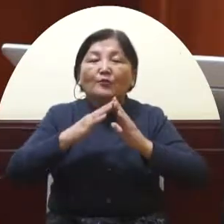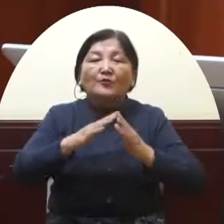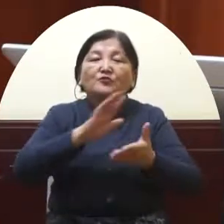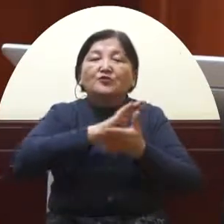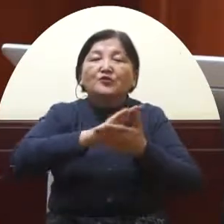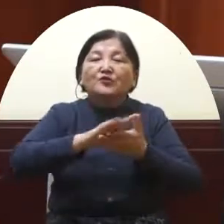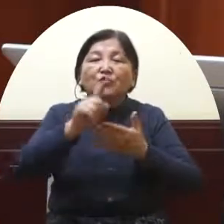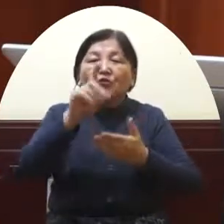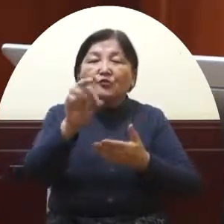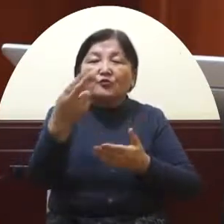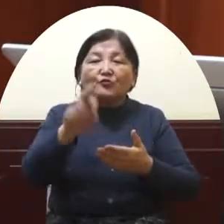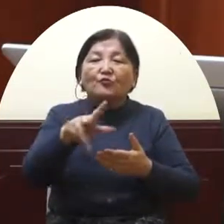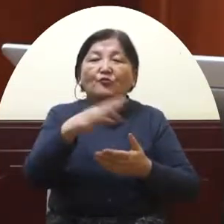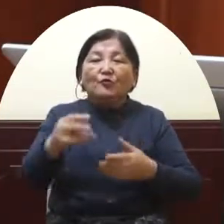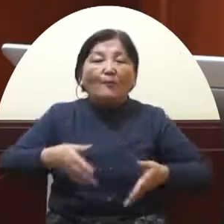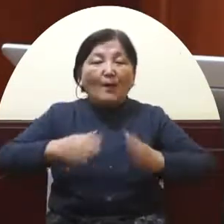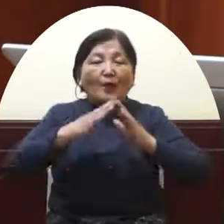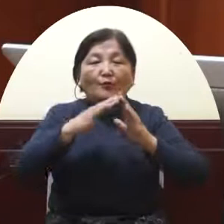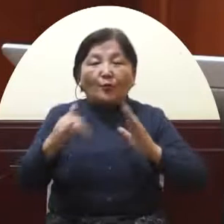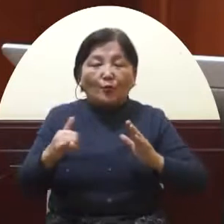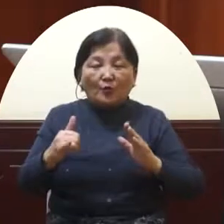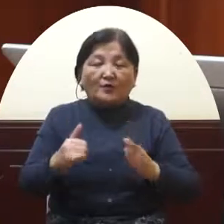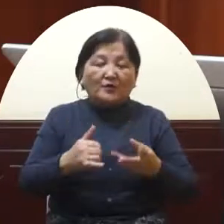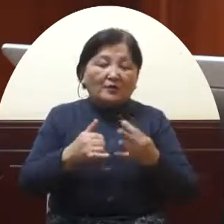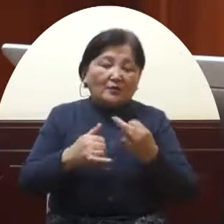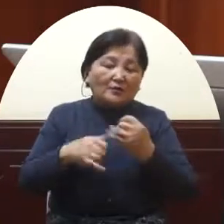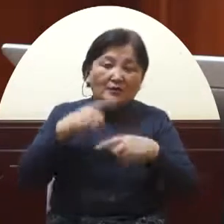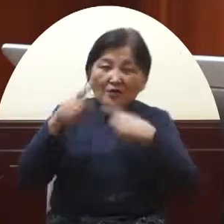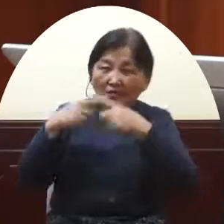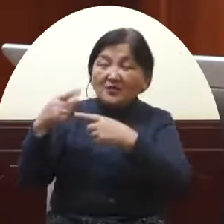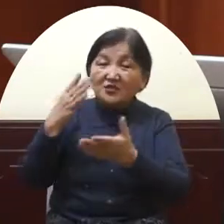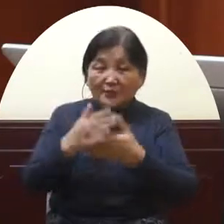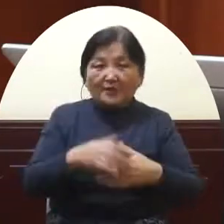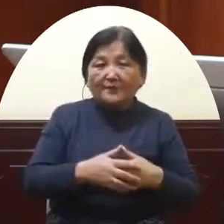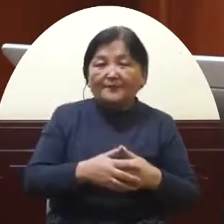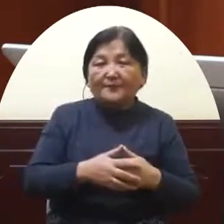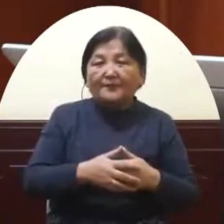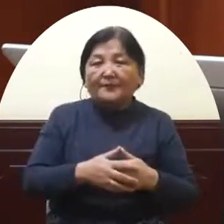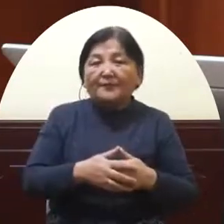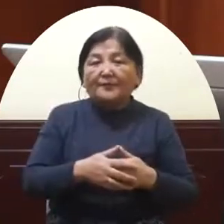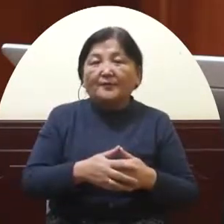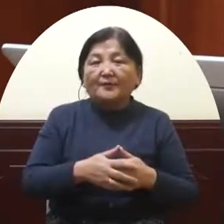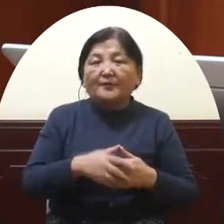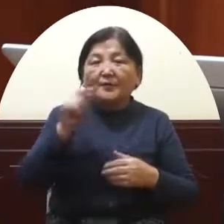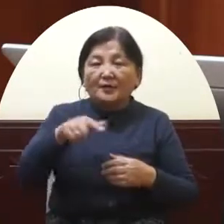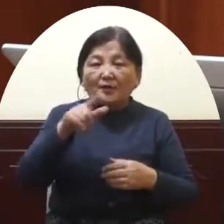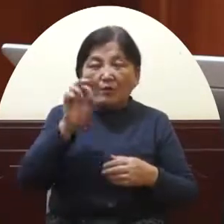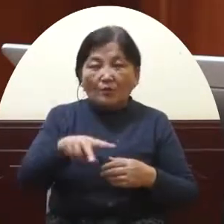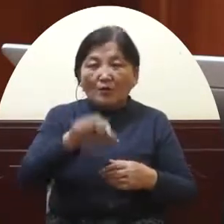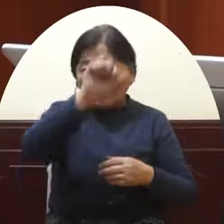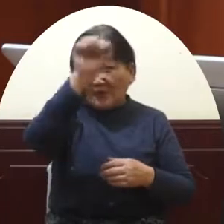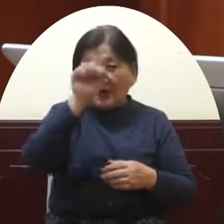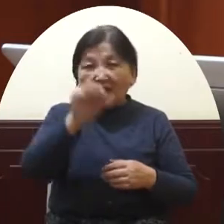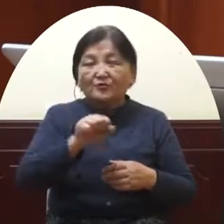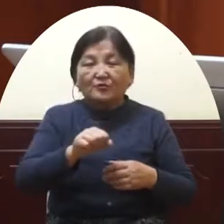байгуулах уу? Яах вэ гэдэг асуудал одоо улс төр сонирхдаг хүмүүсийн дунд нэлээд түгээмэл яригдчих шиг байна. За энэ асуудал бол бас л